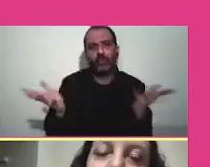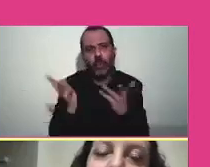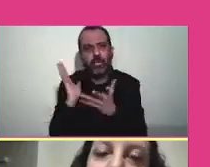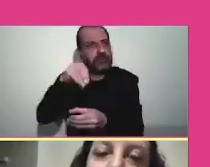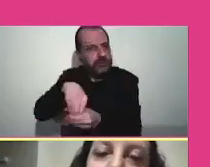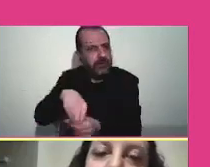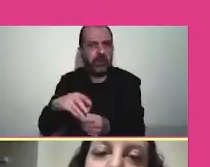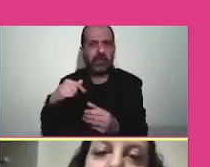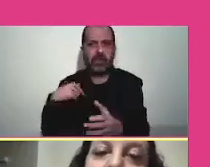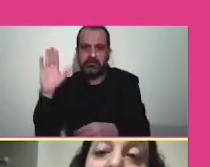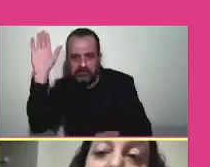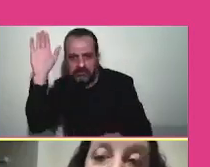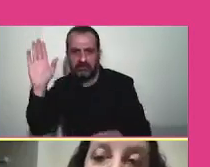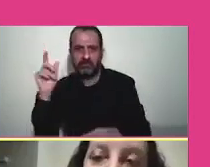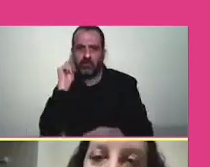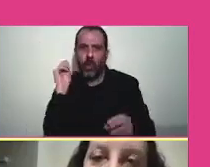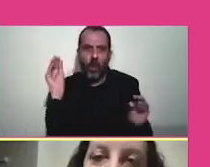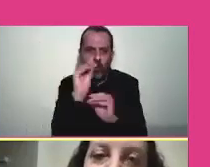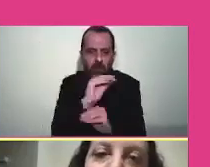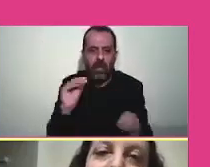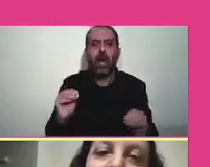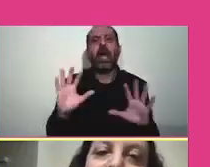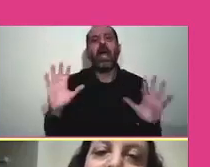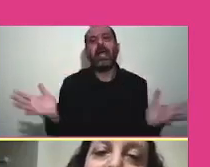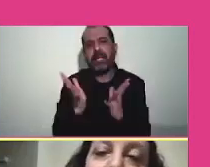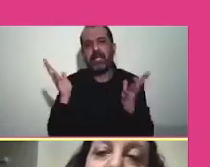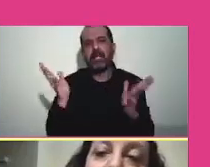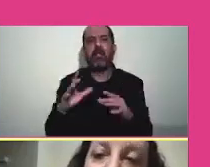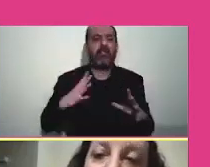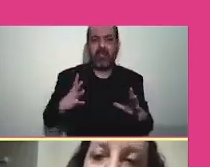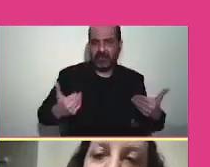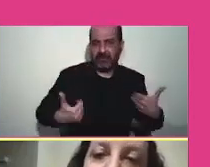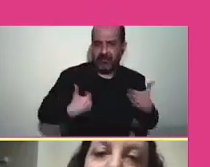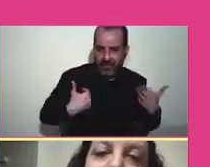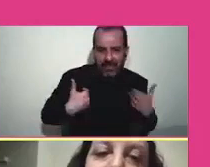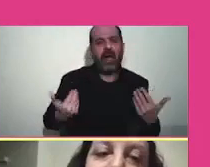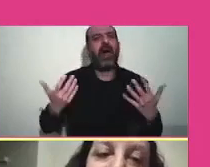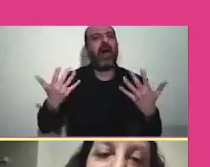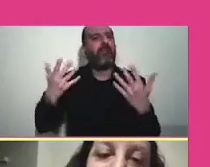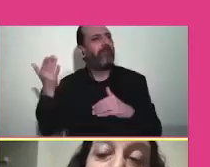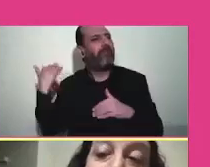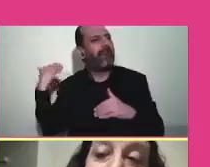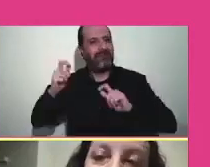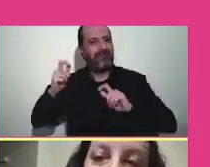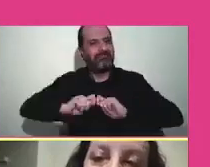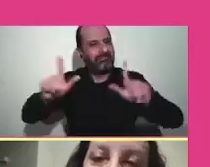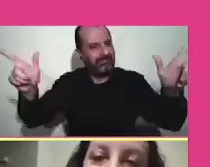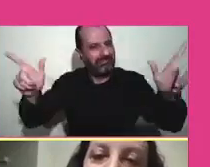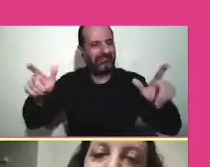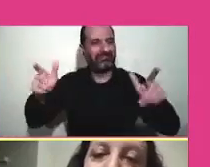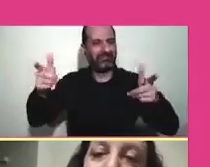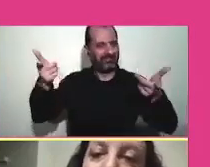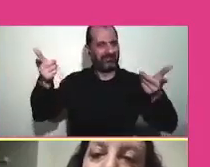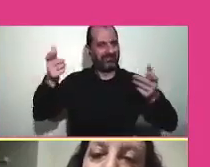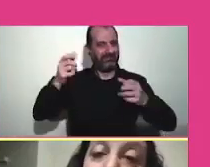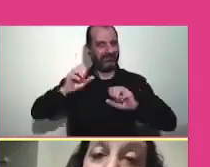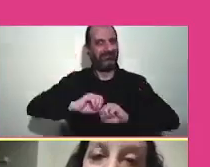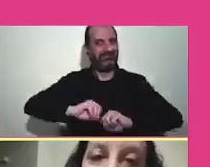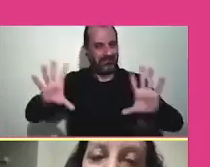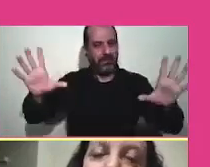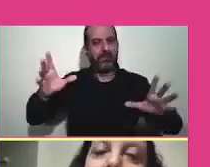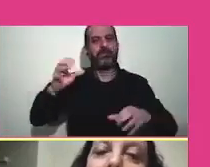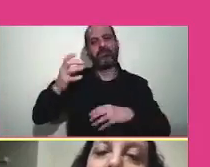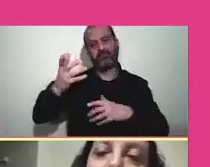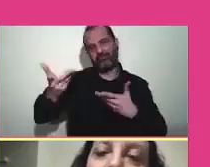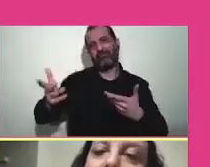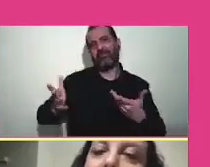εσείς σε αυτό το δεκαήμερο challenge. Είναι μια προσπάθεια συνηγορίας για θέματα